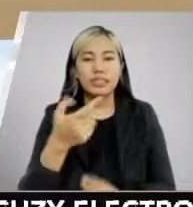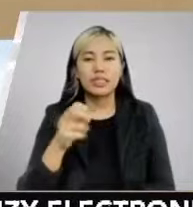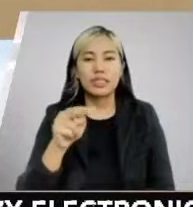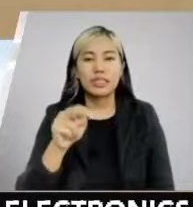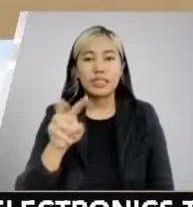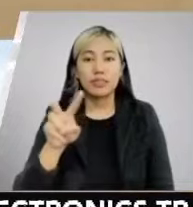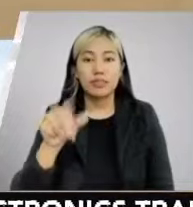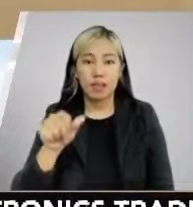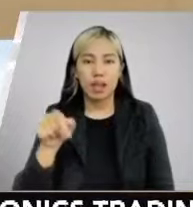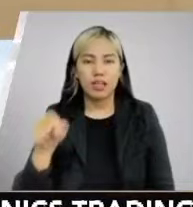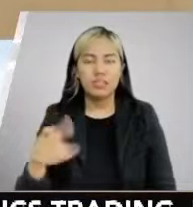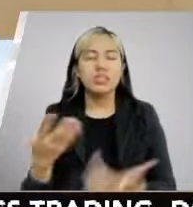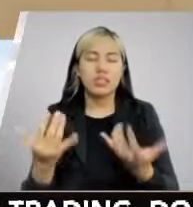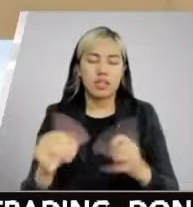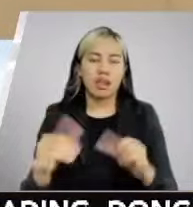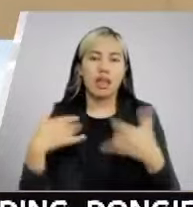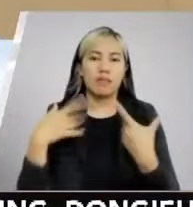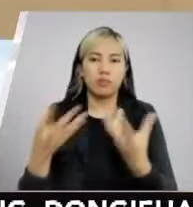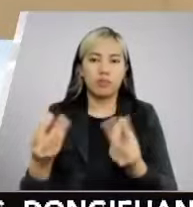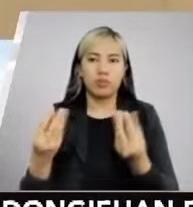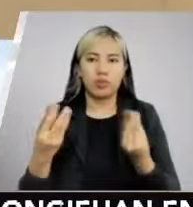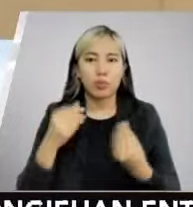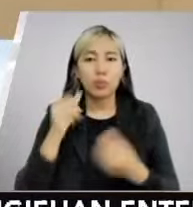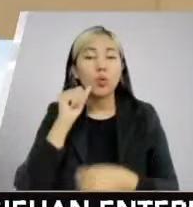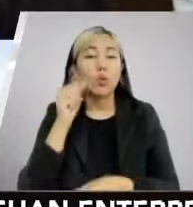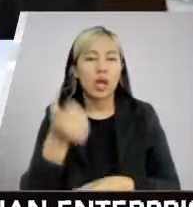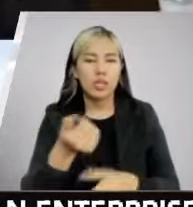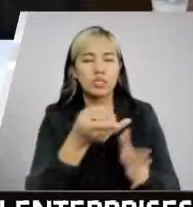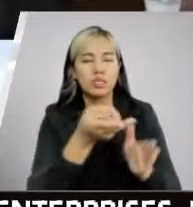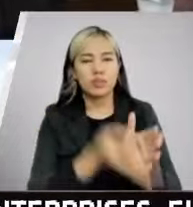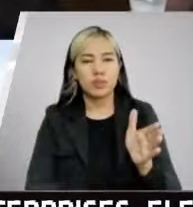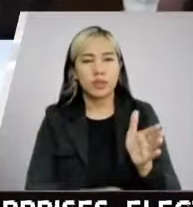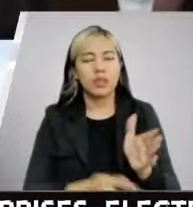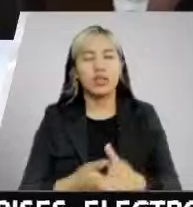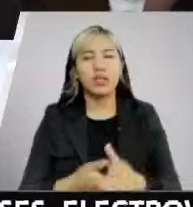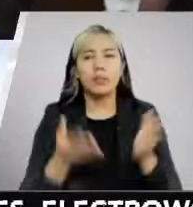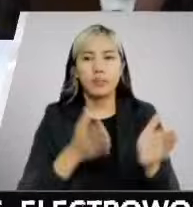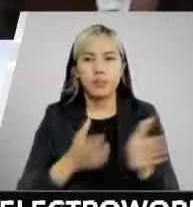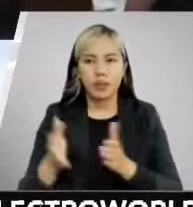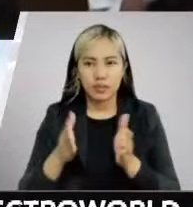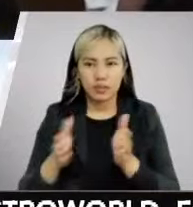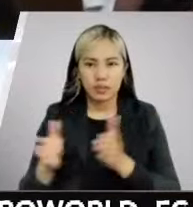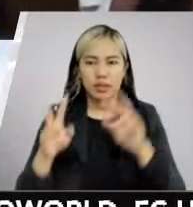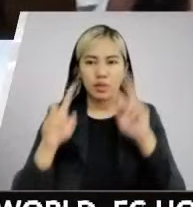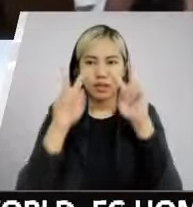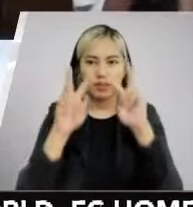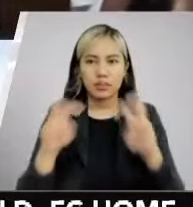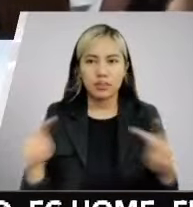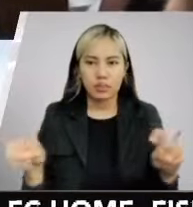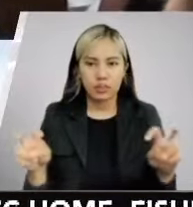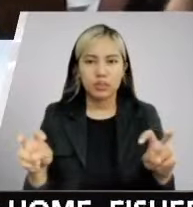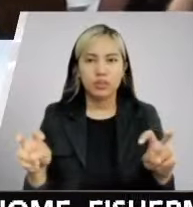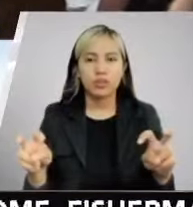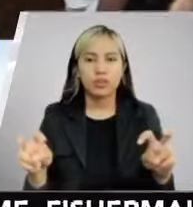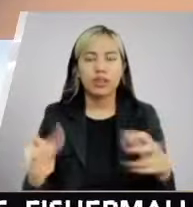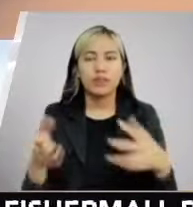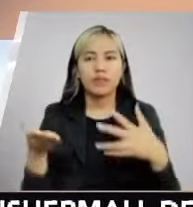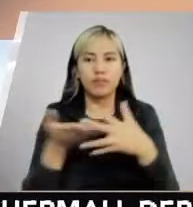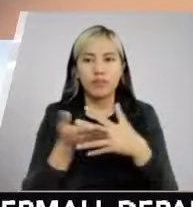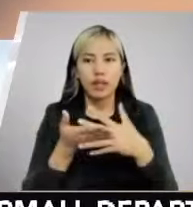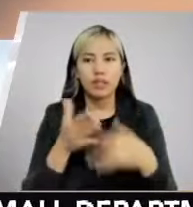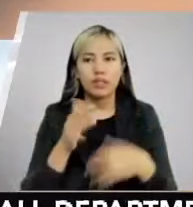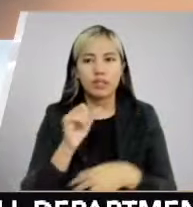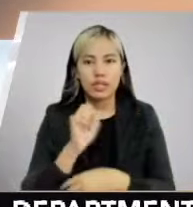bukas. Ayon sa abogado ng pamilya Lopez, aasikasuhin nila ang investigasyon at pagsasampa ng kaso pagkatapos ng